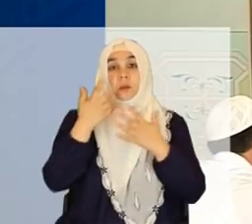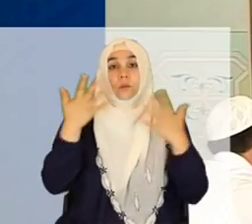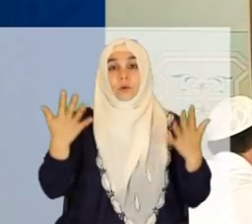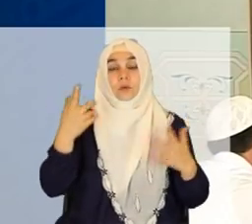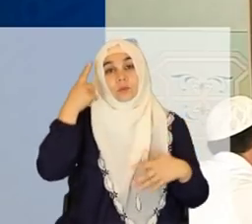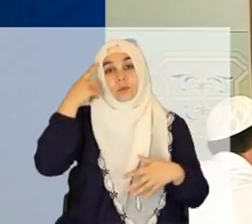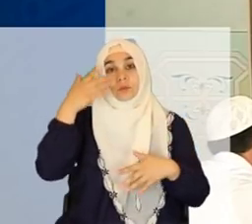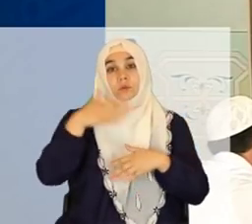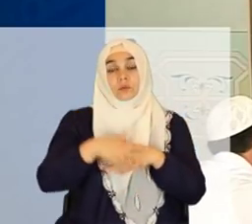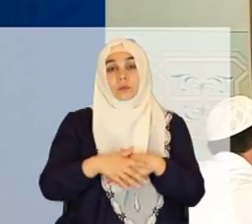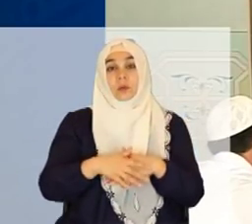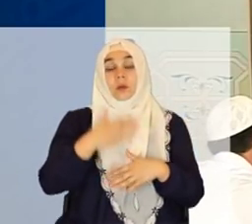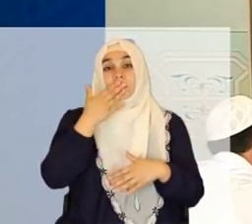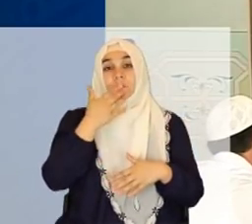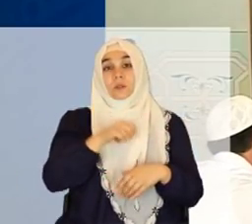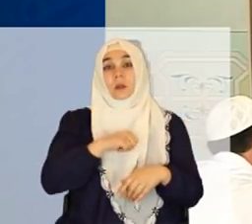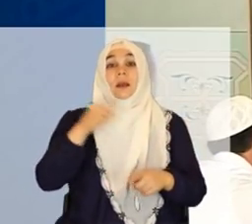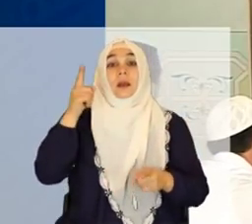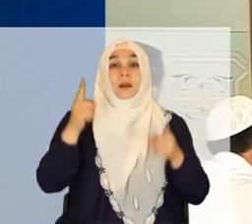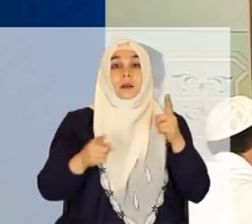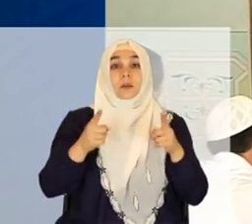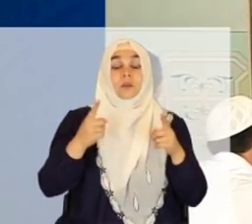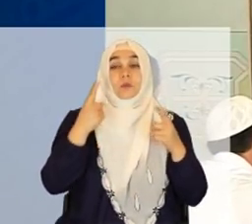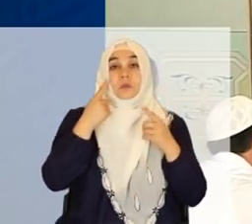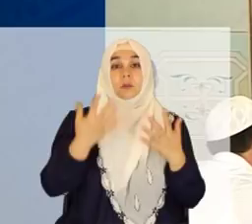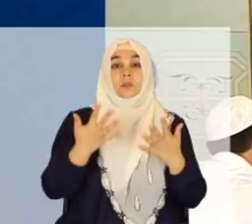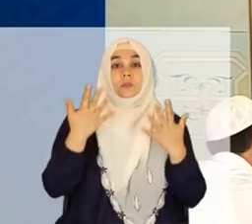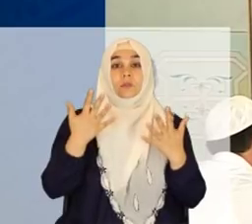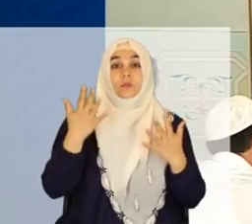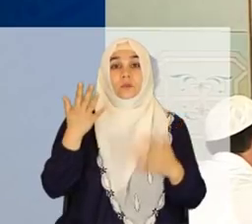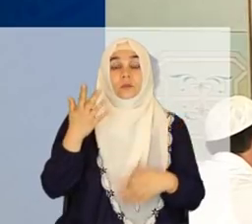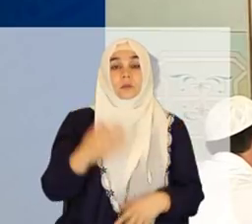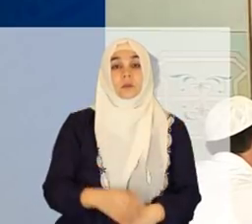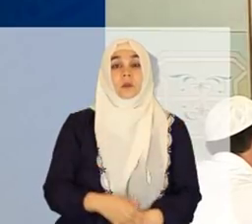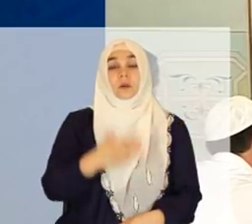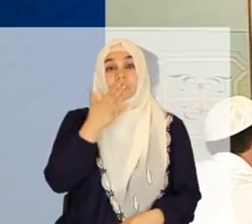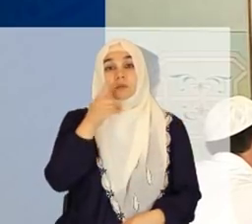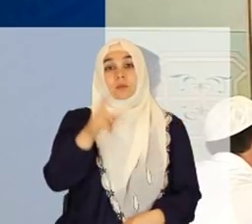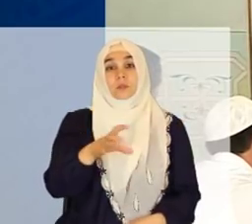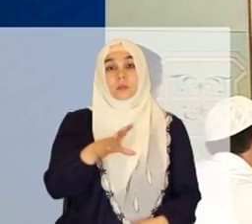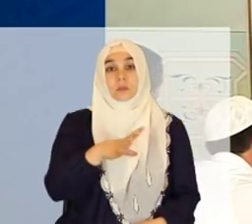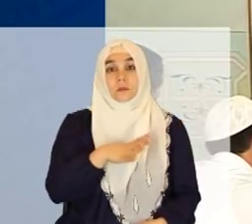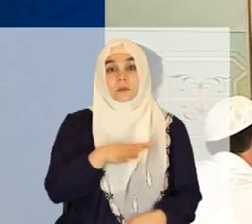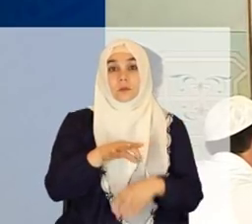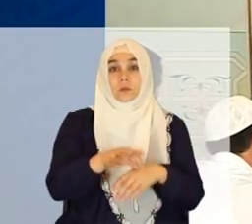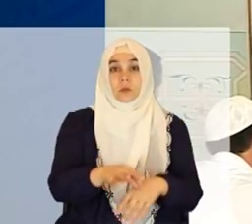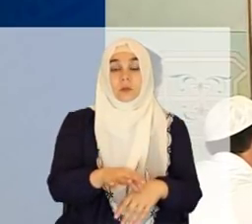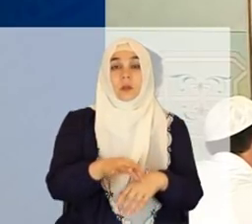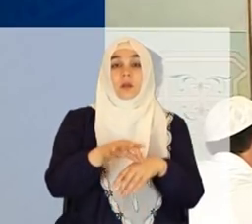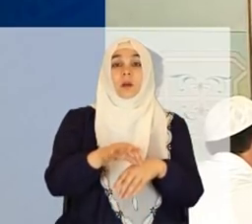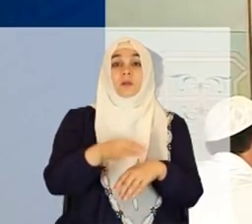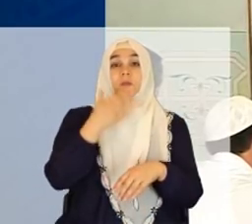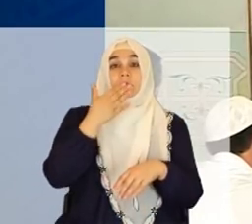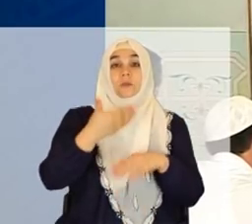bo'lishi uchun, ro'zaning haqiqati yuzaga chiqishi uchun ro'zador inson